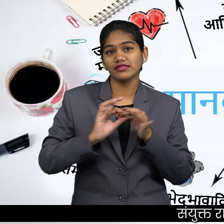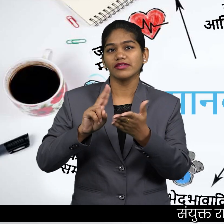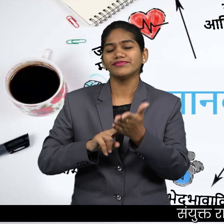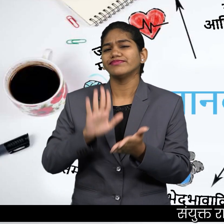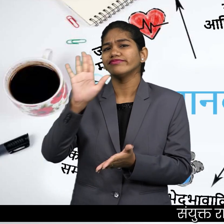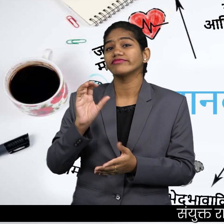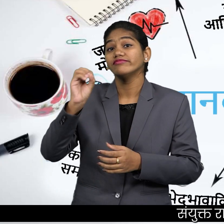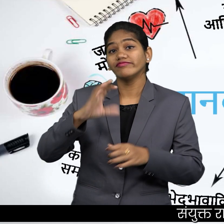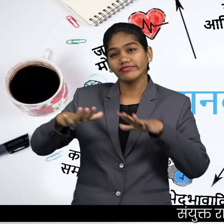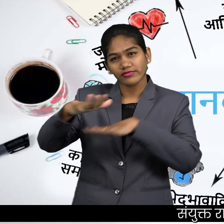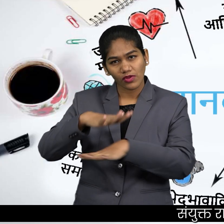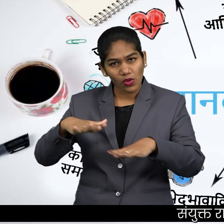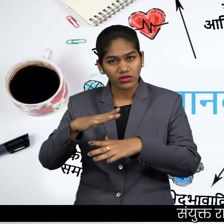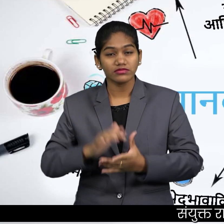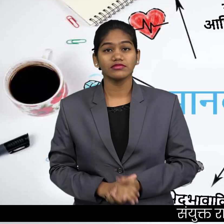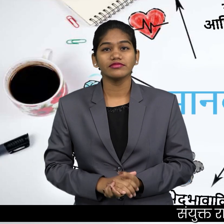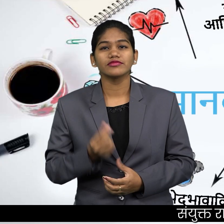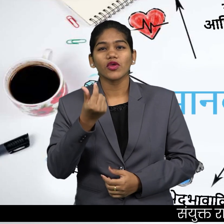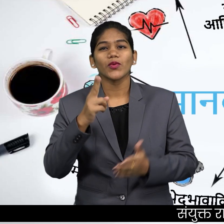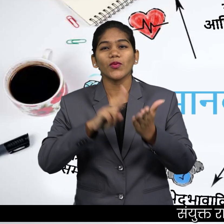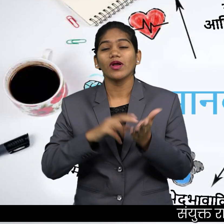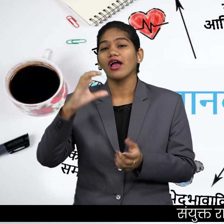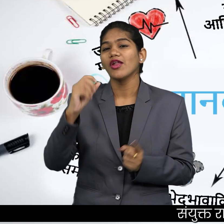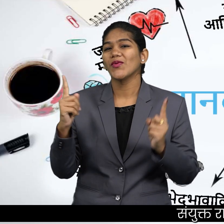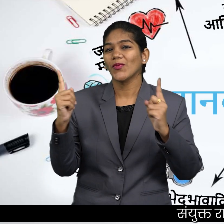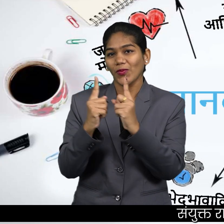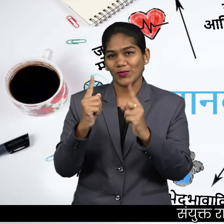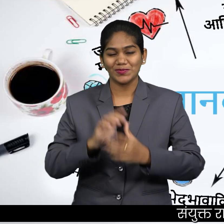संयुक्त राष्ट्र संघटना UNO